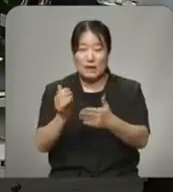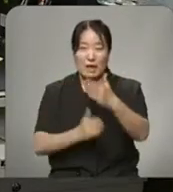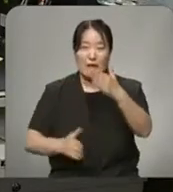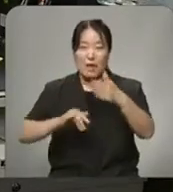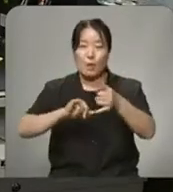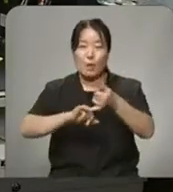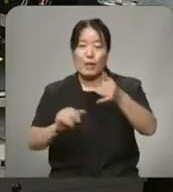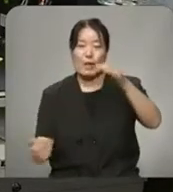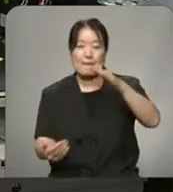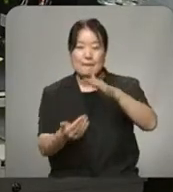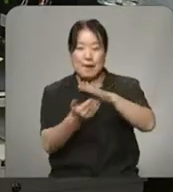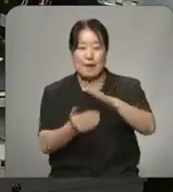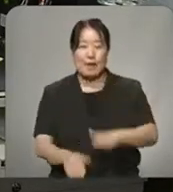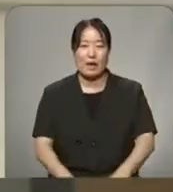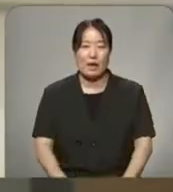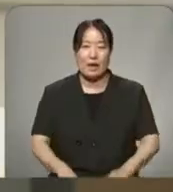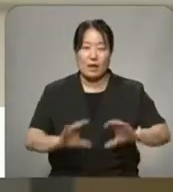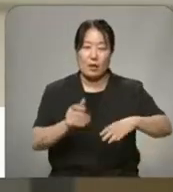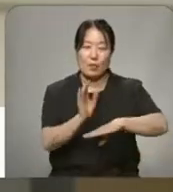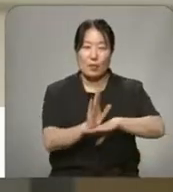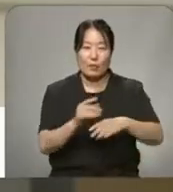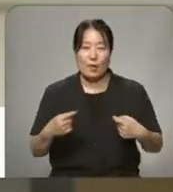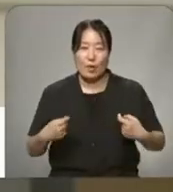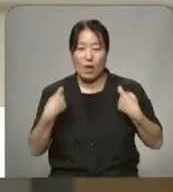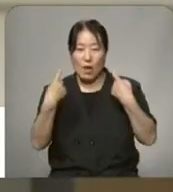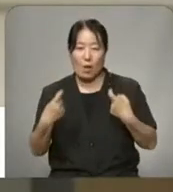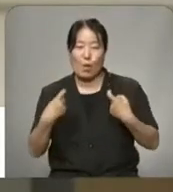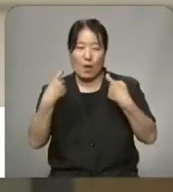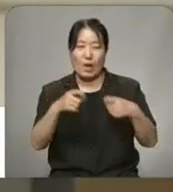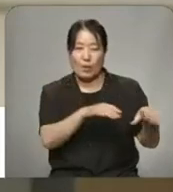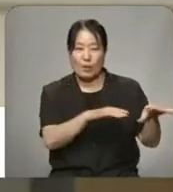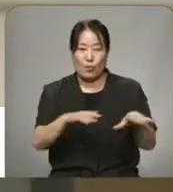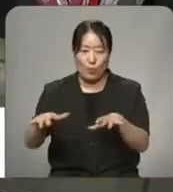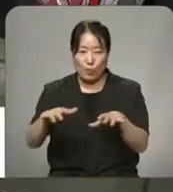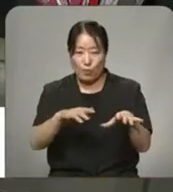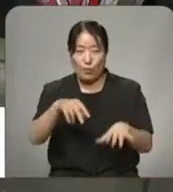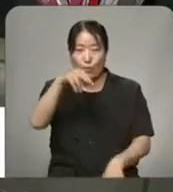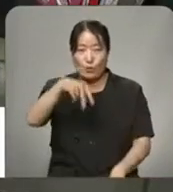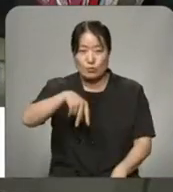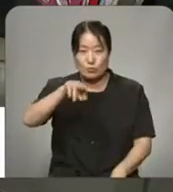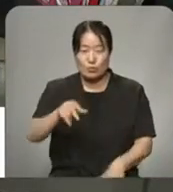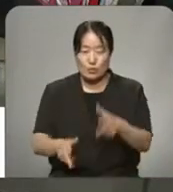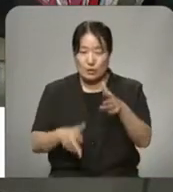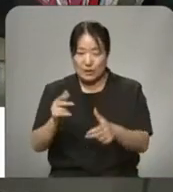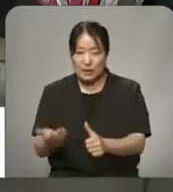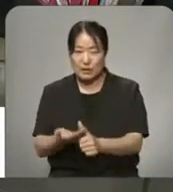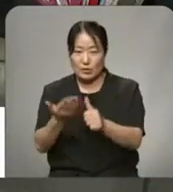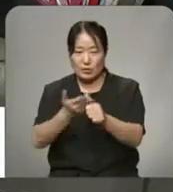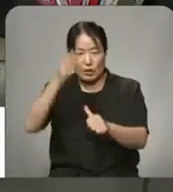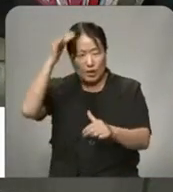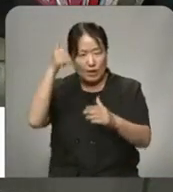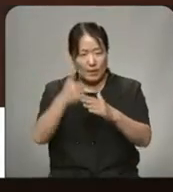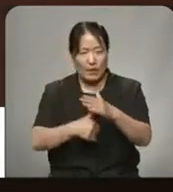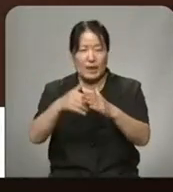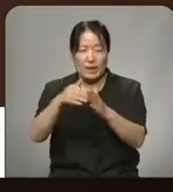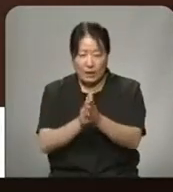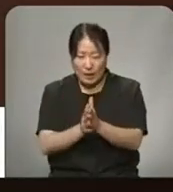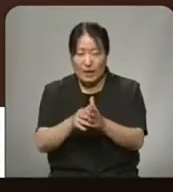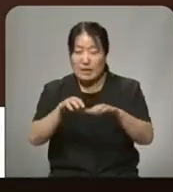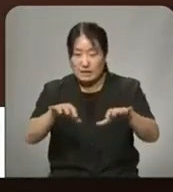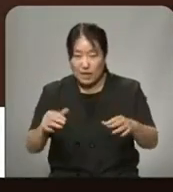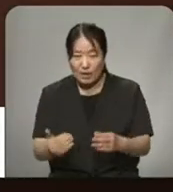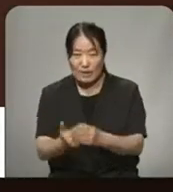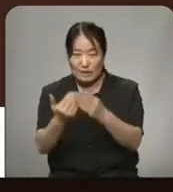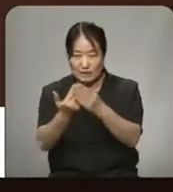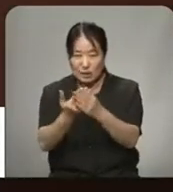평가입니다. 글로벌 본부는 관광과 해양수산을 포함해 수소산업 육성과 폐강지역 발전 등 영동지역 주요